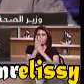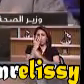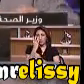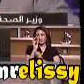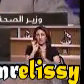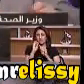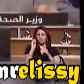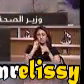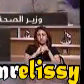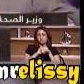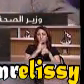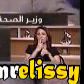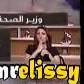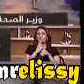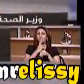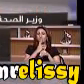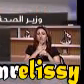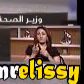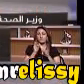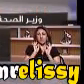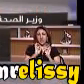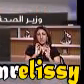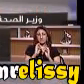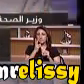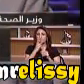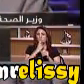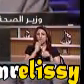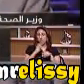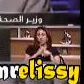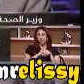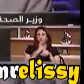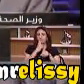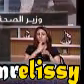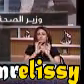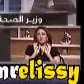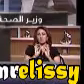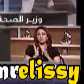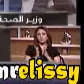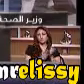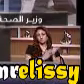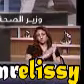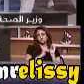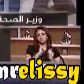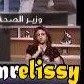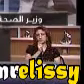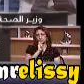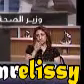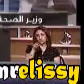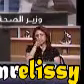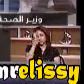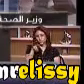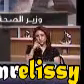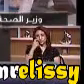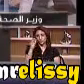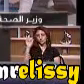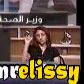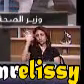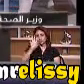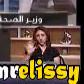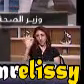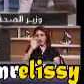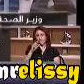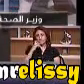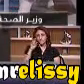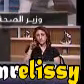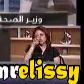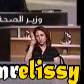فلوس تصرف علشان اعمل او المريض او التعقيم او هو ده فن. معانا تقرير عن الشعب يوجه السيد وزير الصحه، فاسمح لي انه